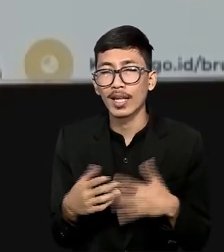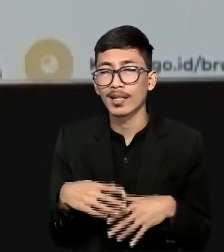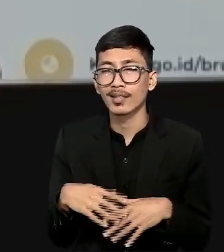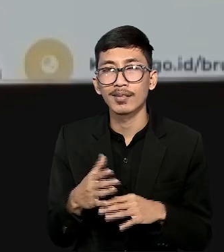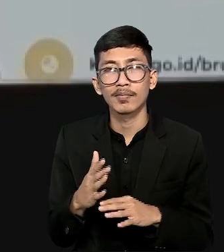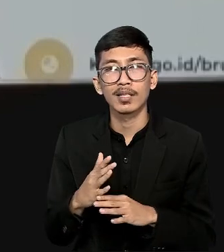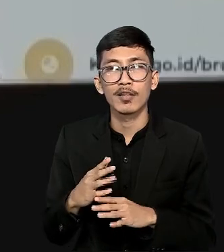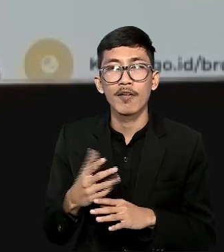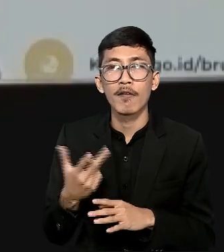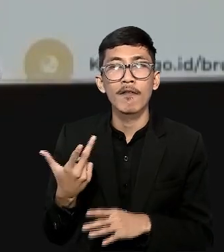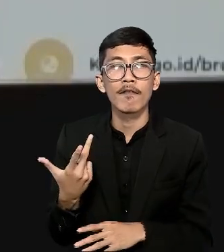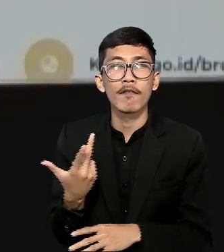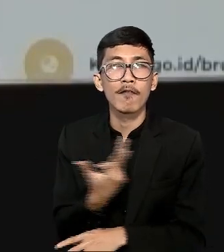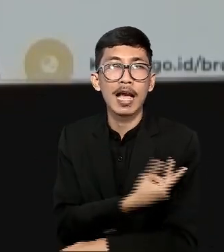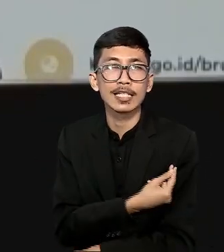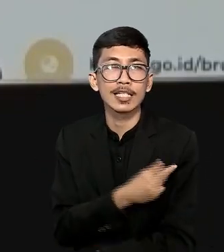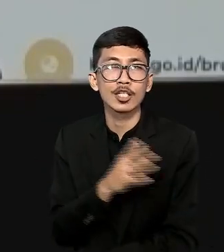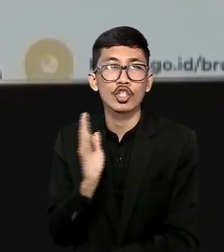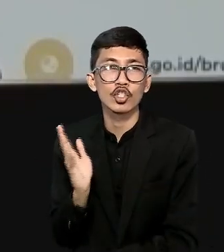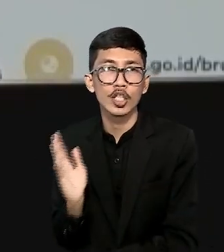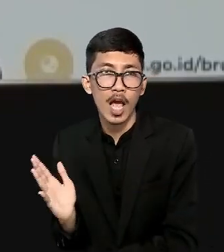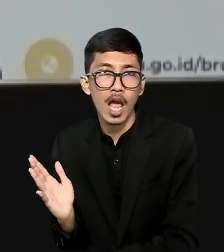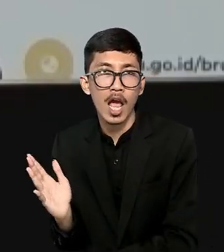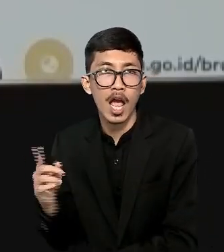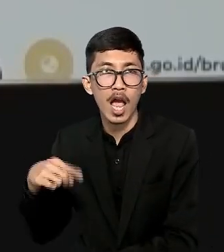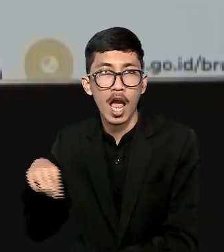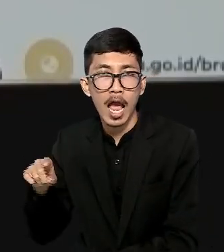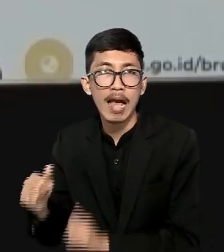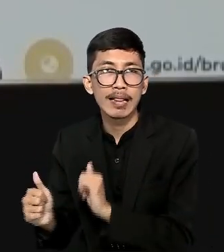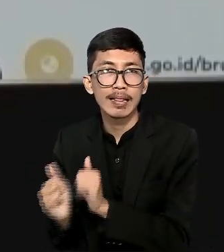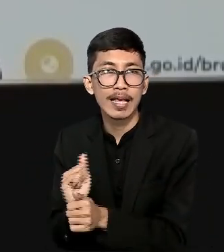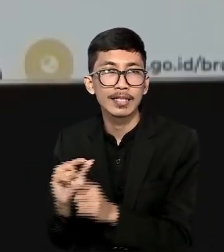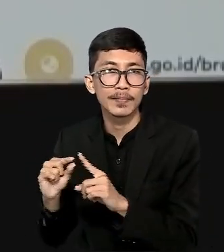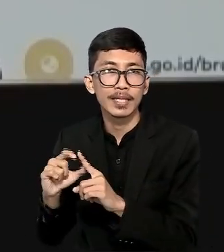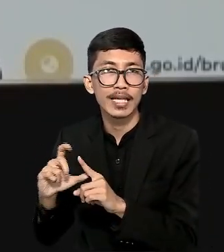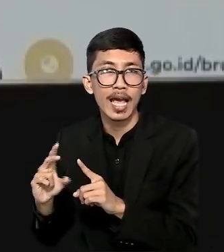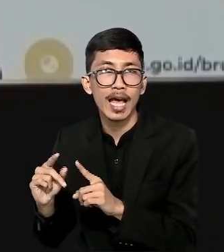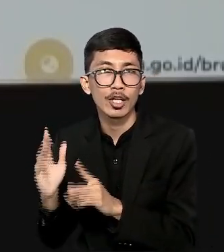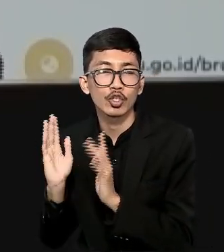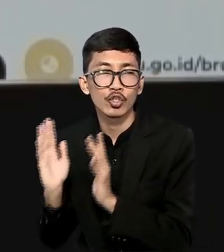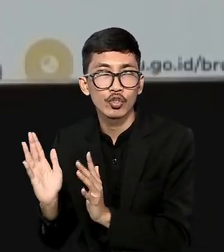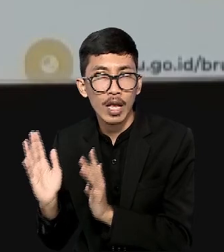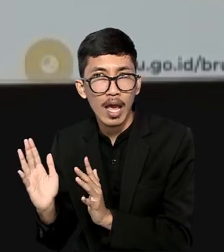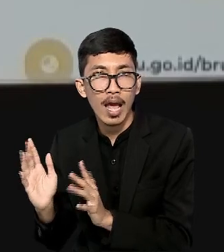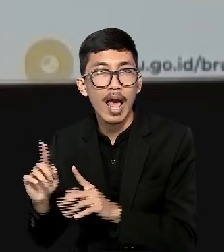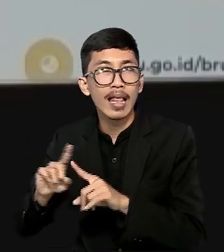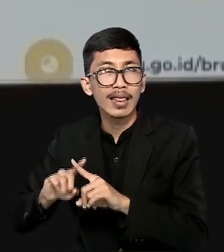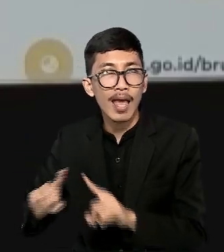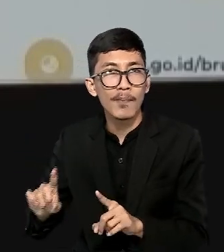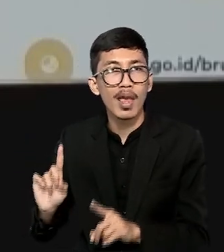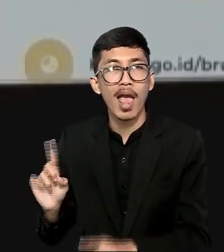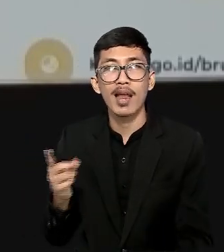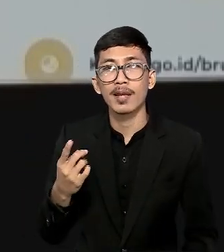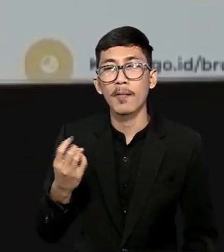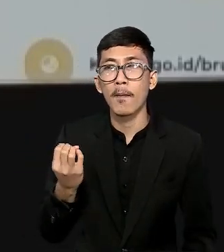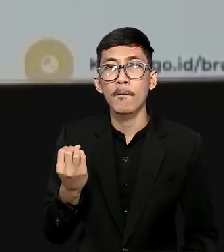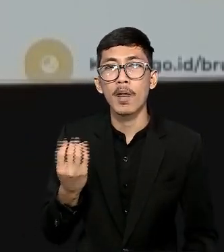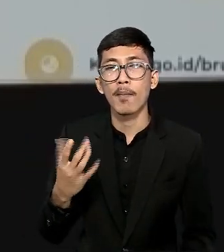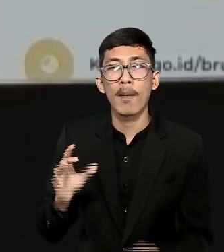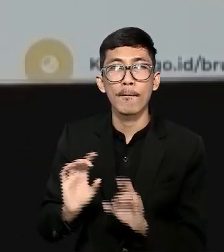sudah divaksin dan atau Avicii artes tapi juga masih ada perbedaan antara